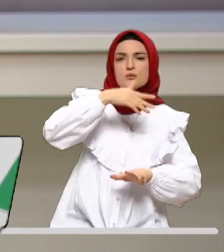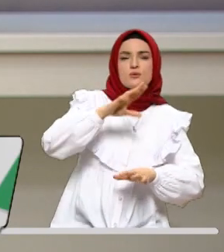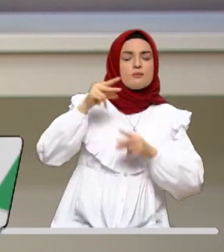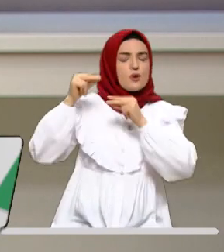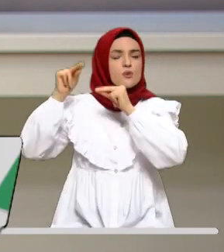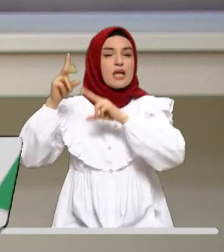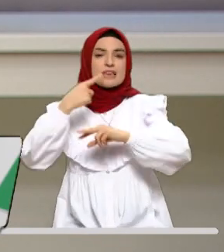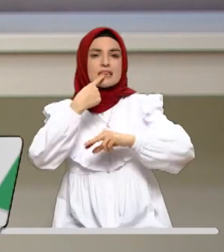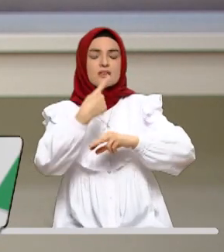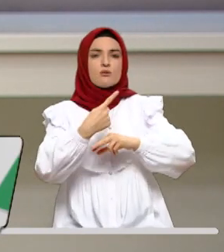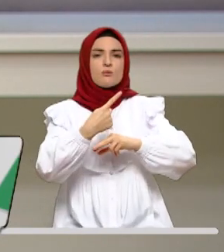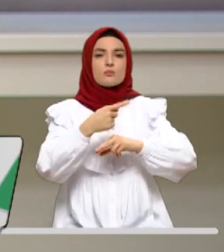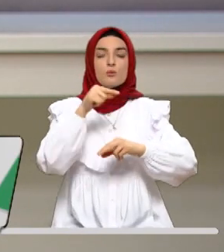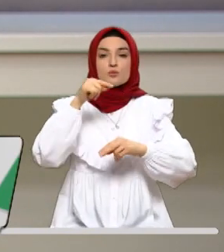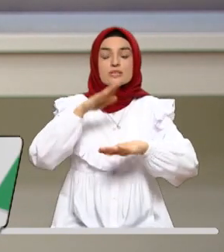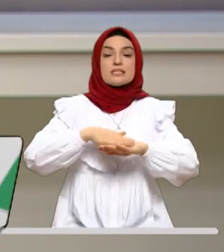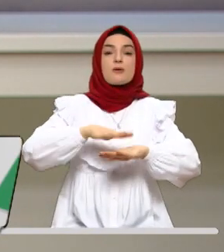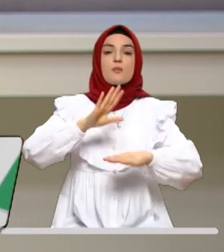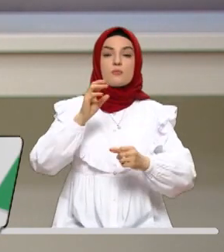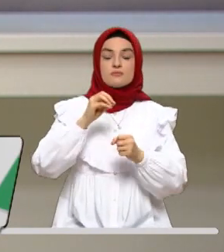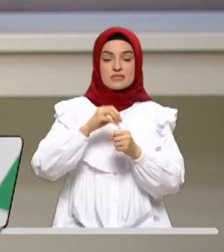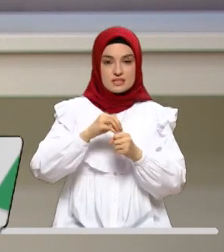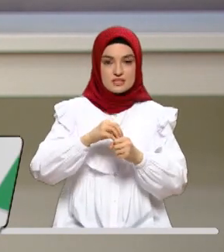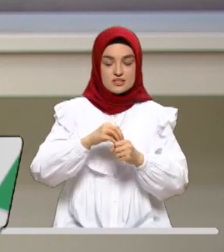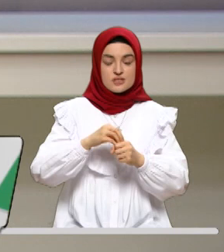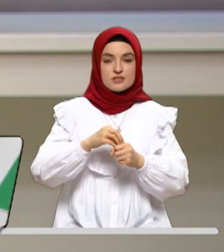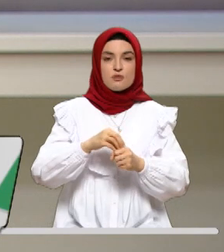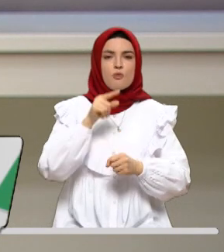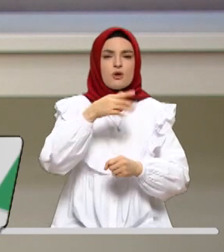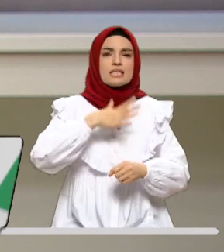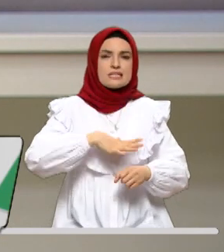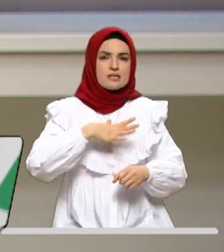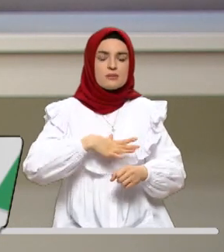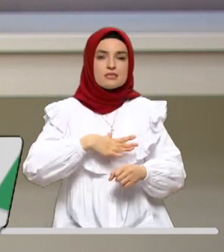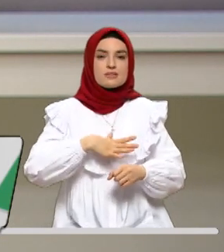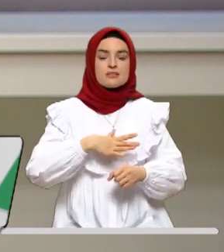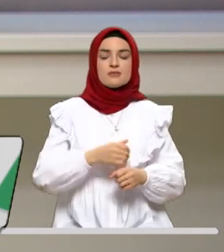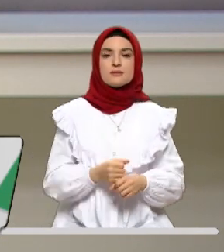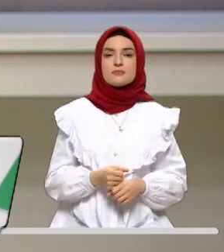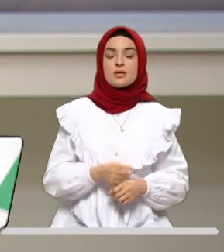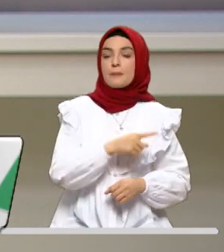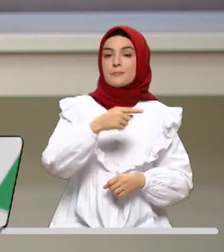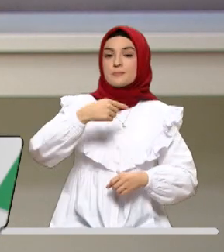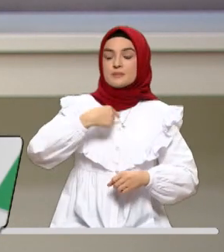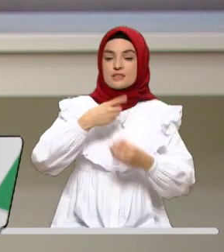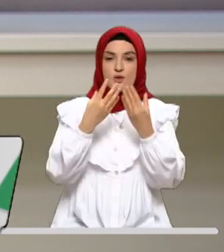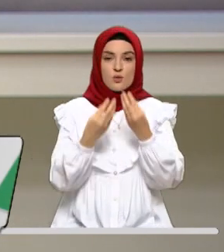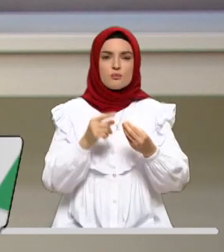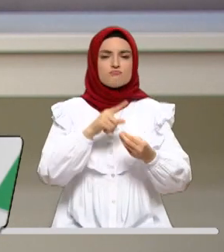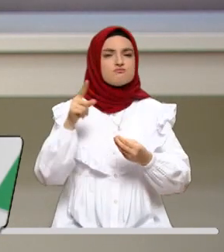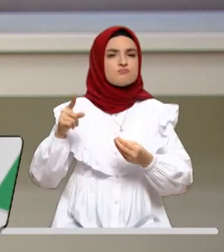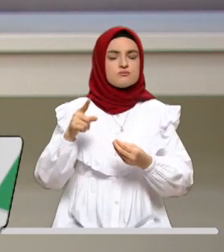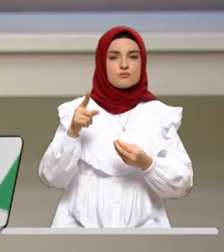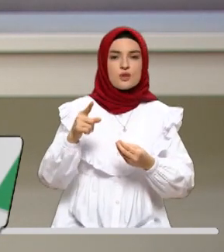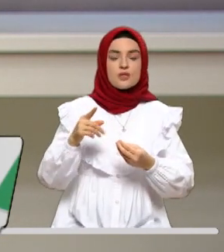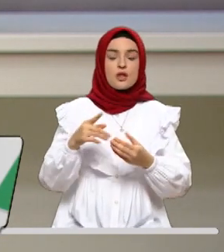da düşmememiz üzere bizi de canlandırmak istemesinin en büyük aslında bize kalan ondan en